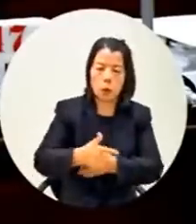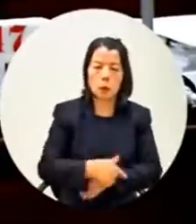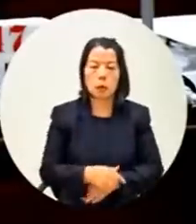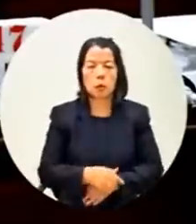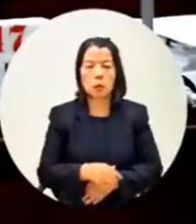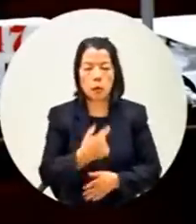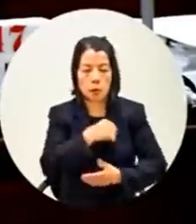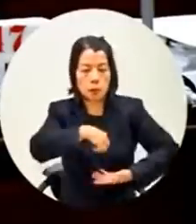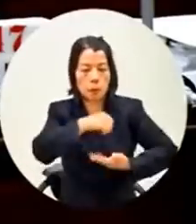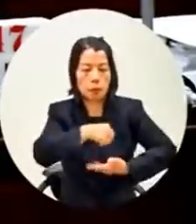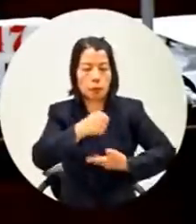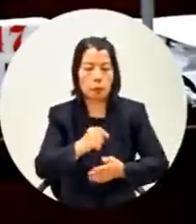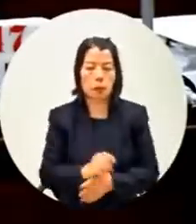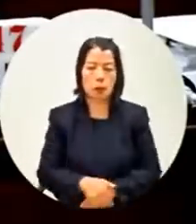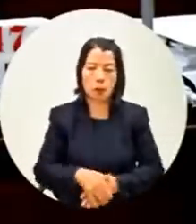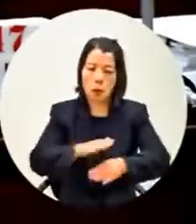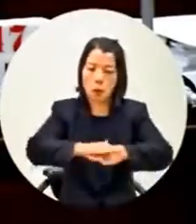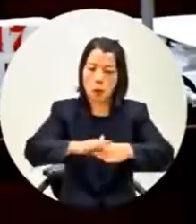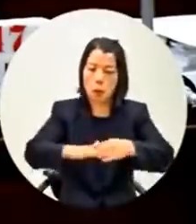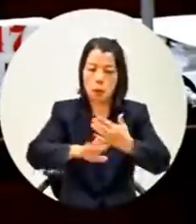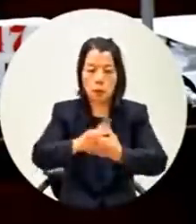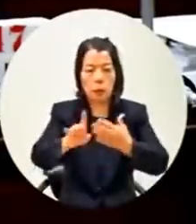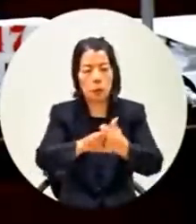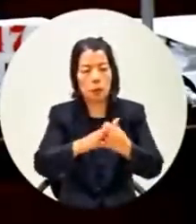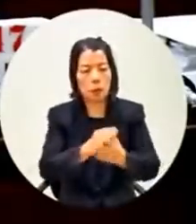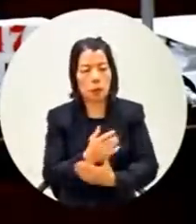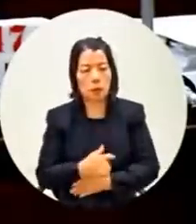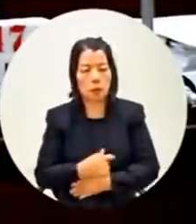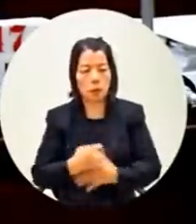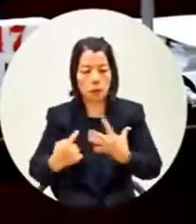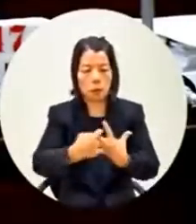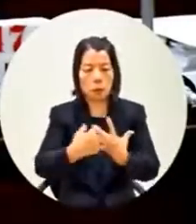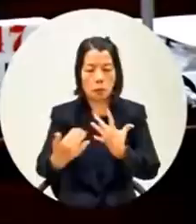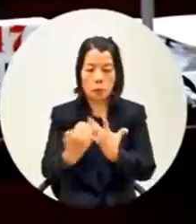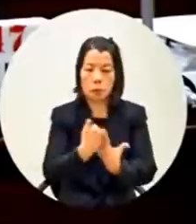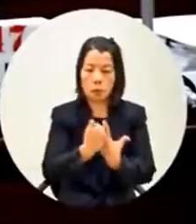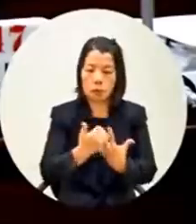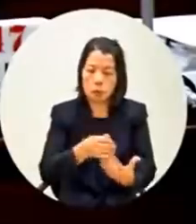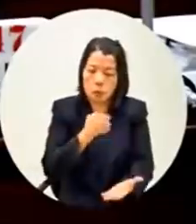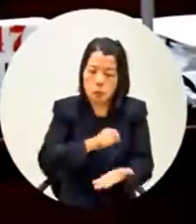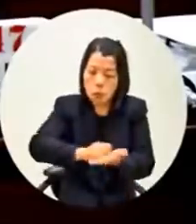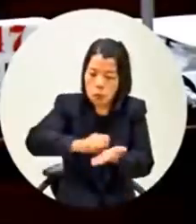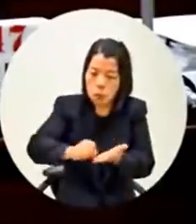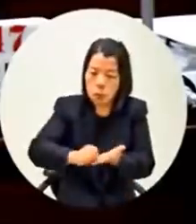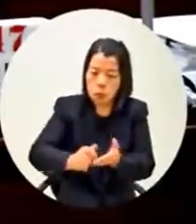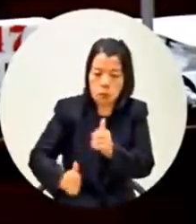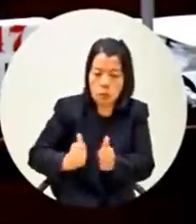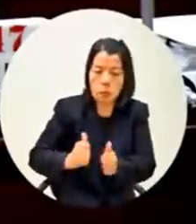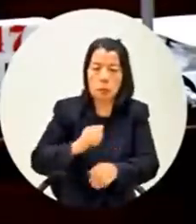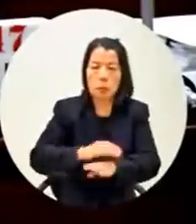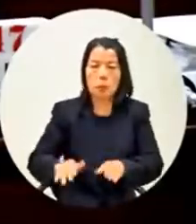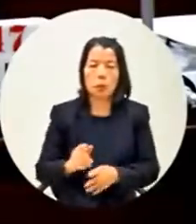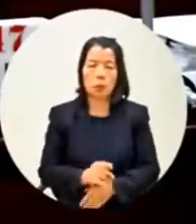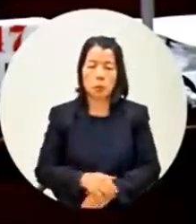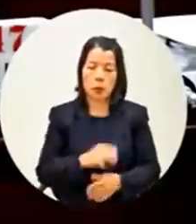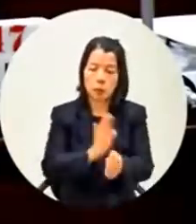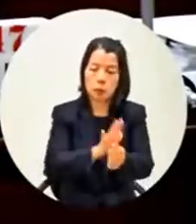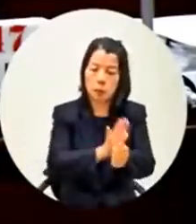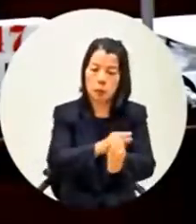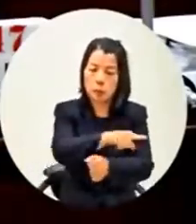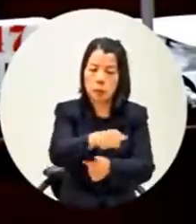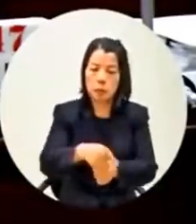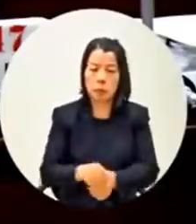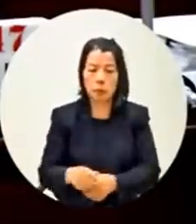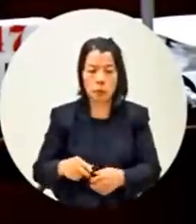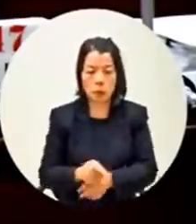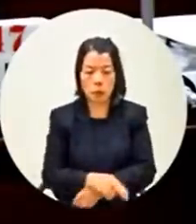心会有别人也进来投标，然后呢，他还帮助去瞧说